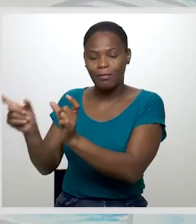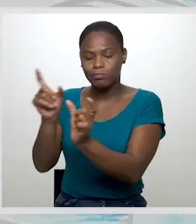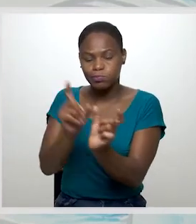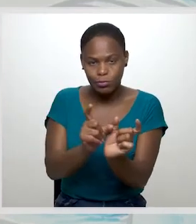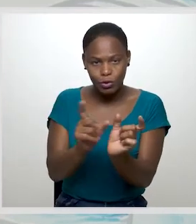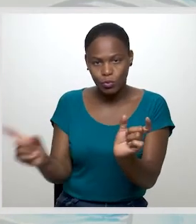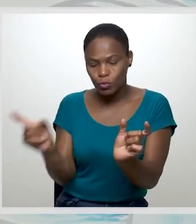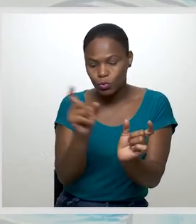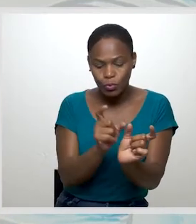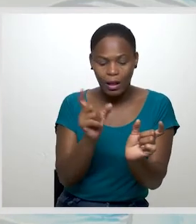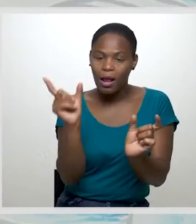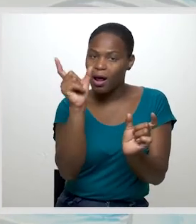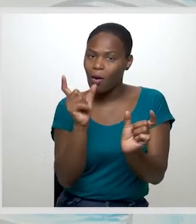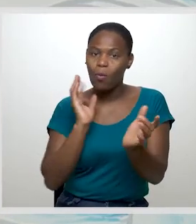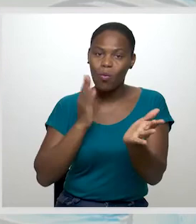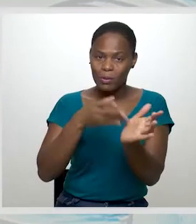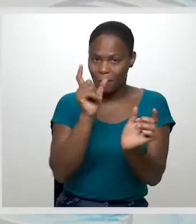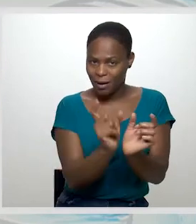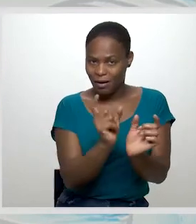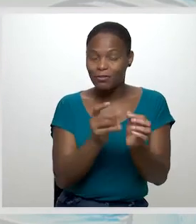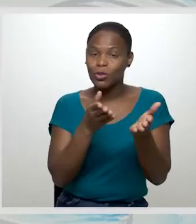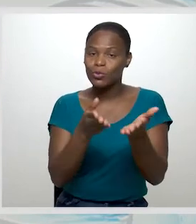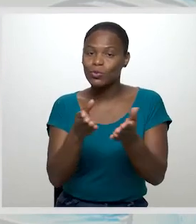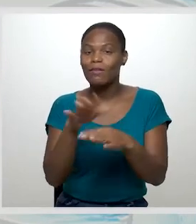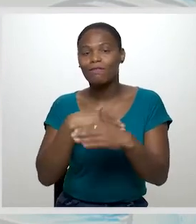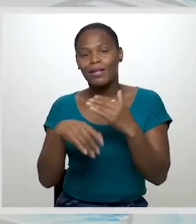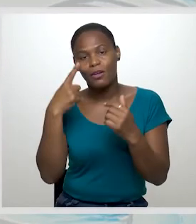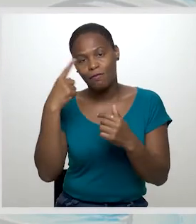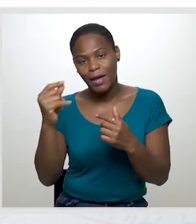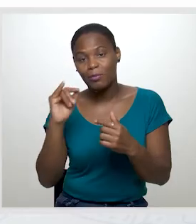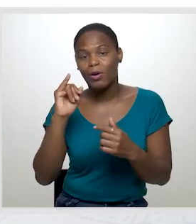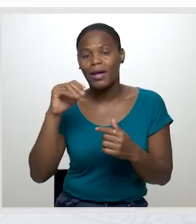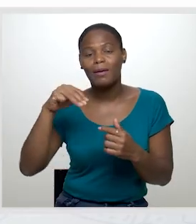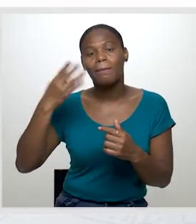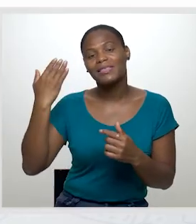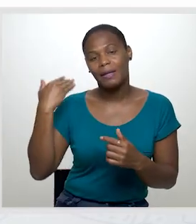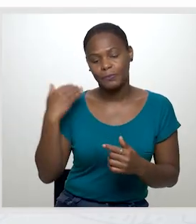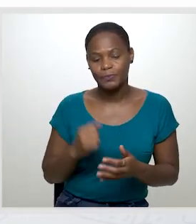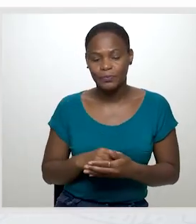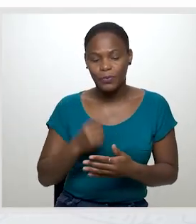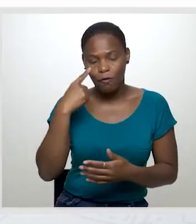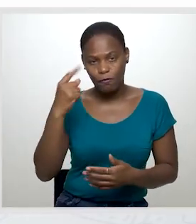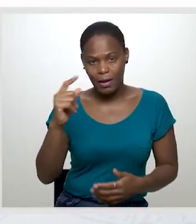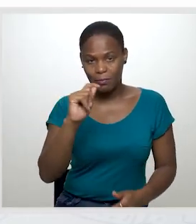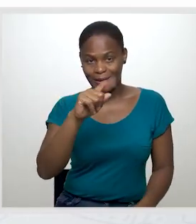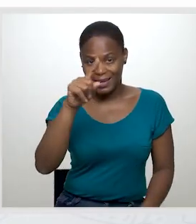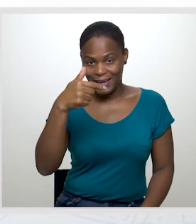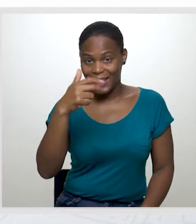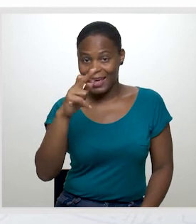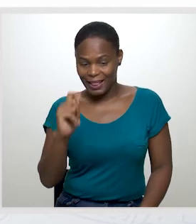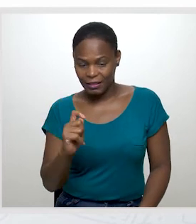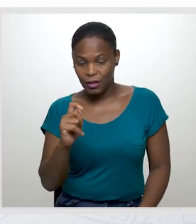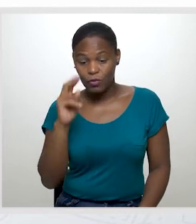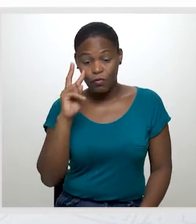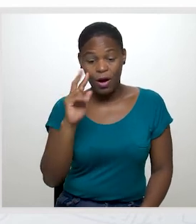ce radical qui va te permettre de conjuguer à l'imparfait. Le verbe « être », tu l'as remarqué,